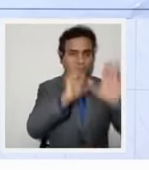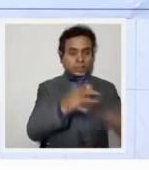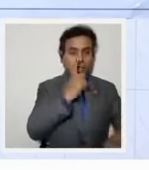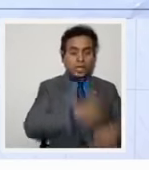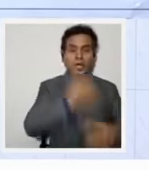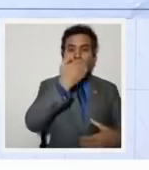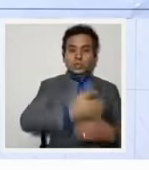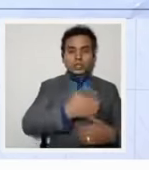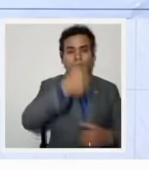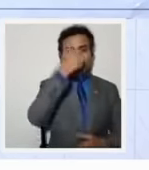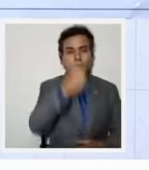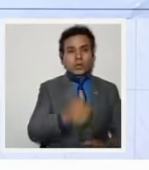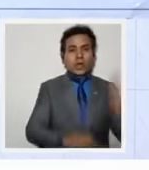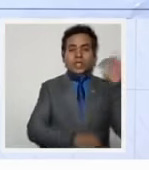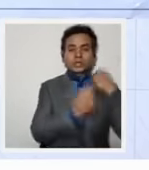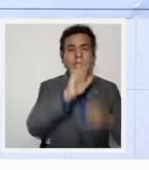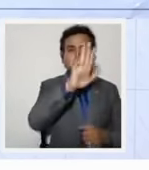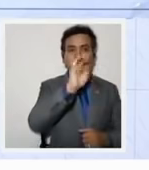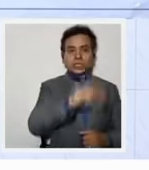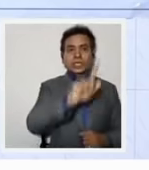আমাদের মোট আইসোলেশন সংখ্যা